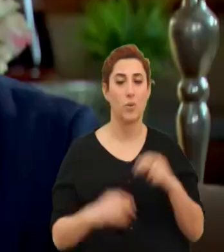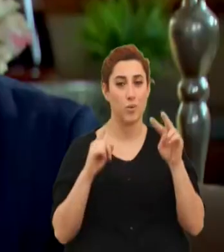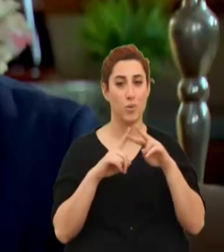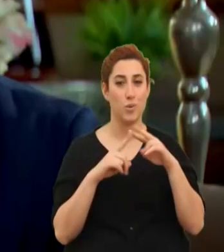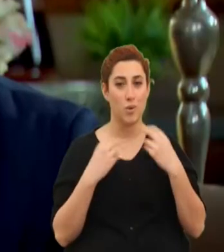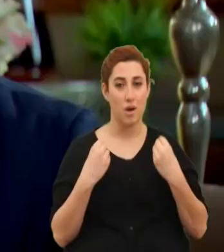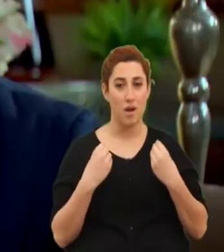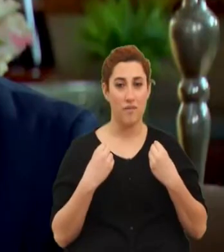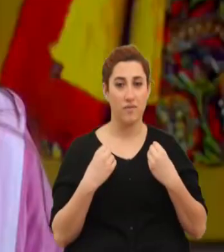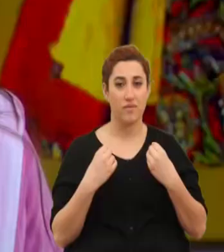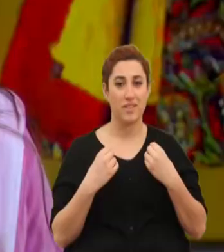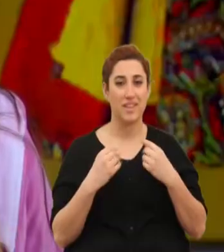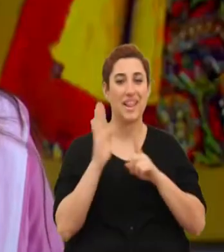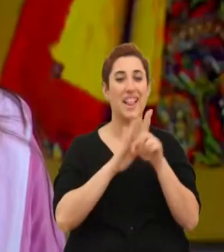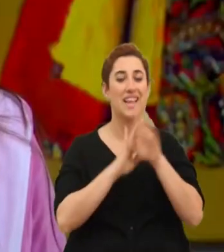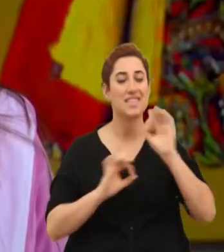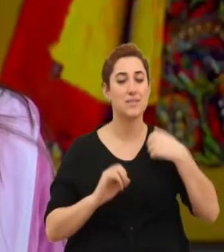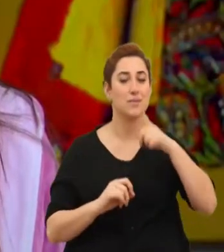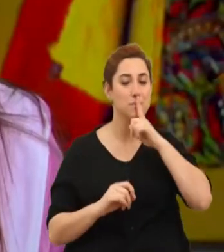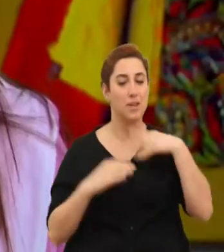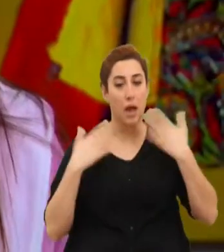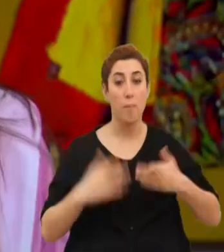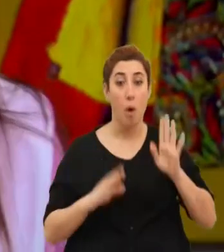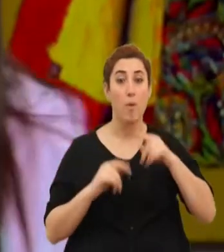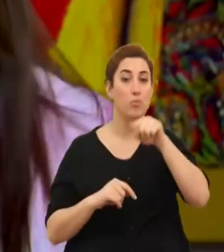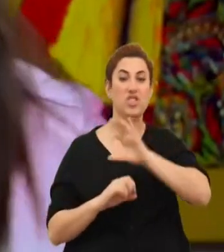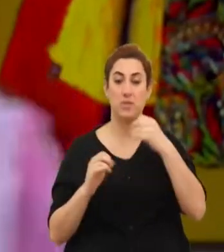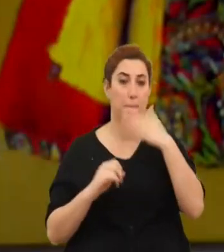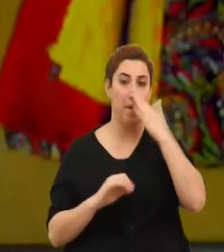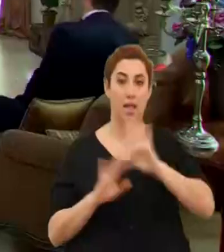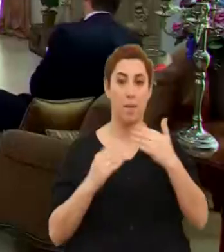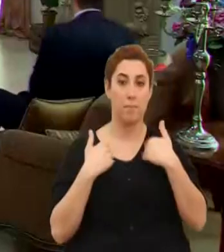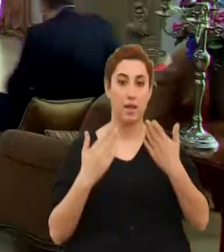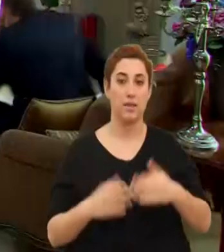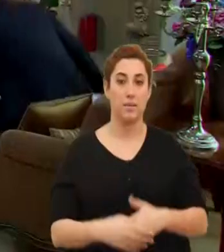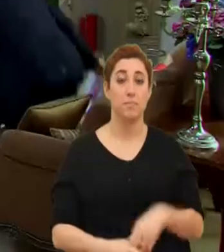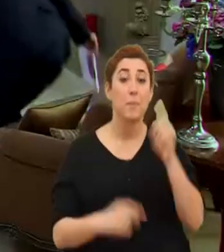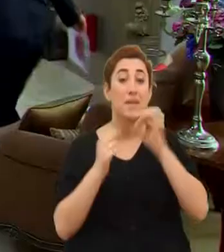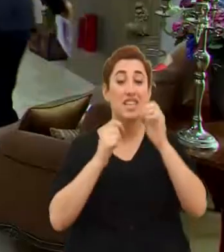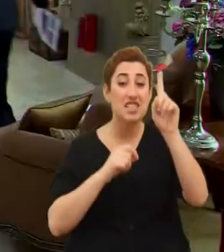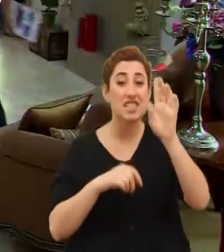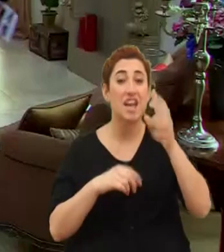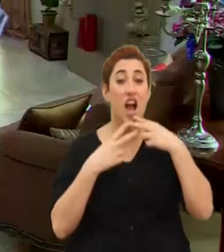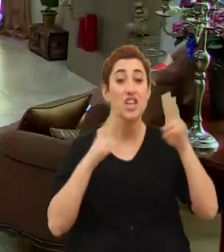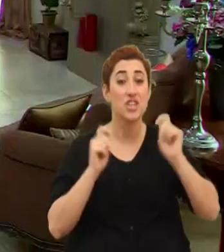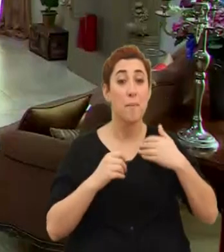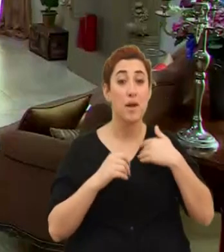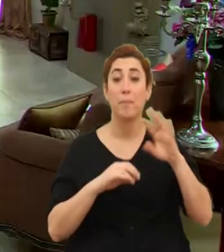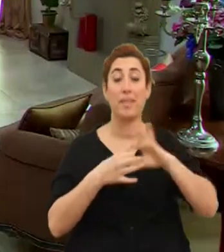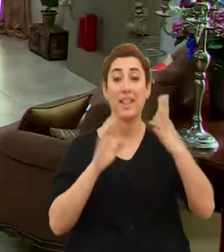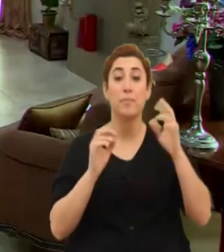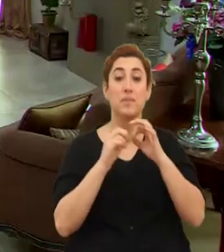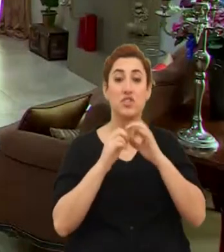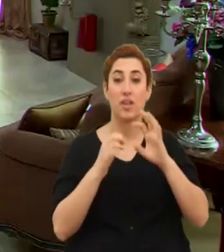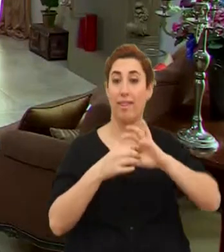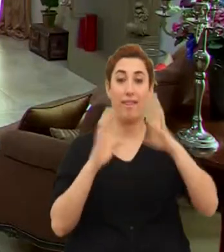Nurhan, ilgisizliğine katlanabilirim ama bunu senden beklemezdim. Biricik, açıklayabilirim. Ne demek